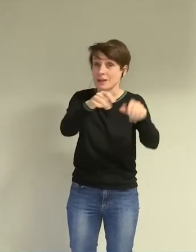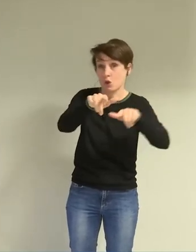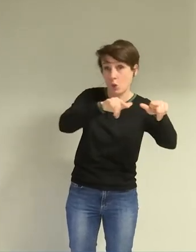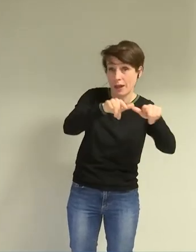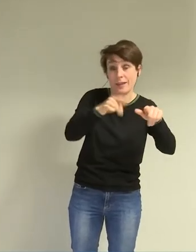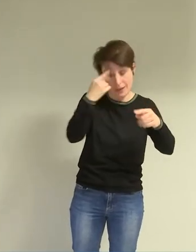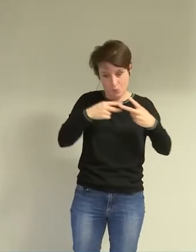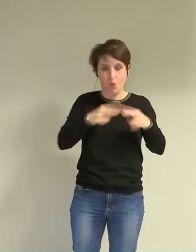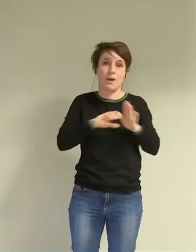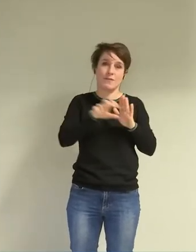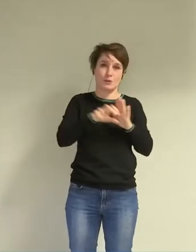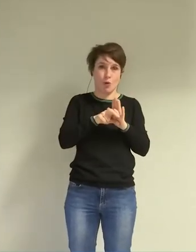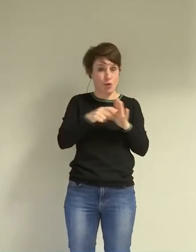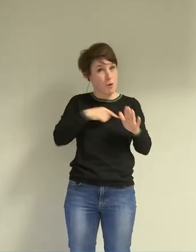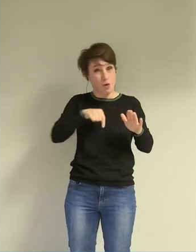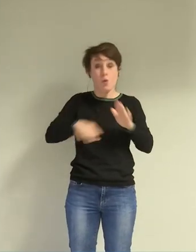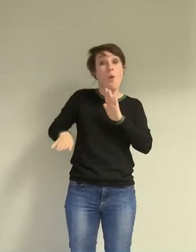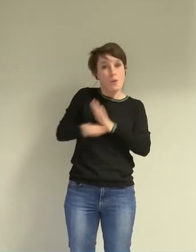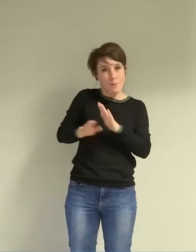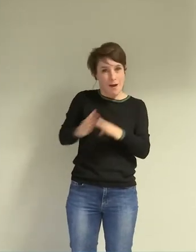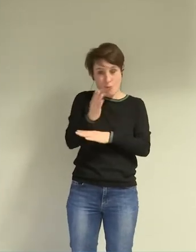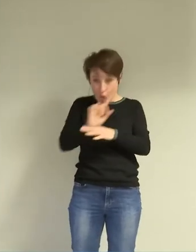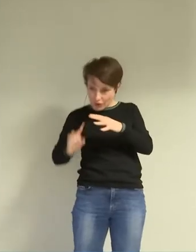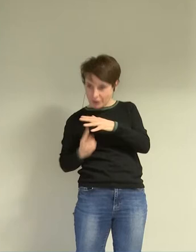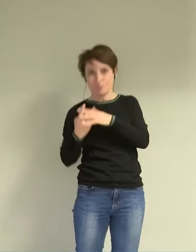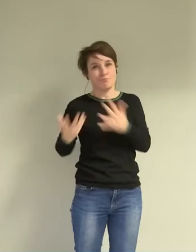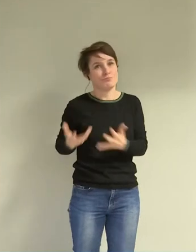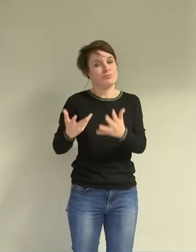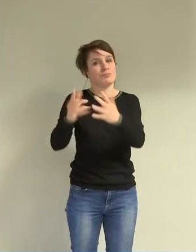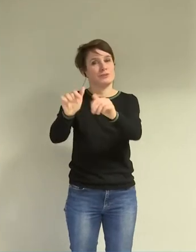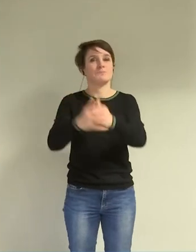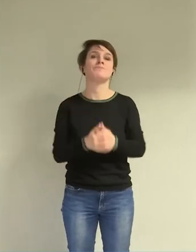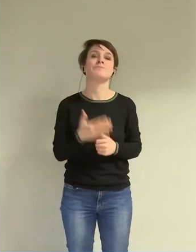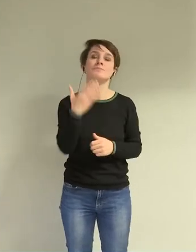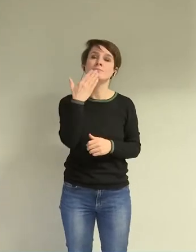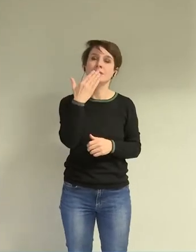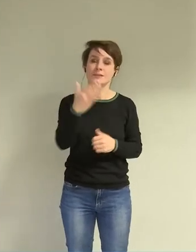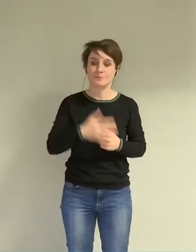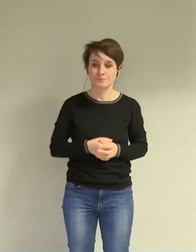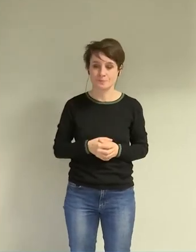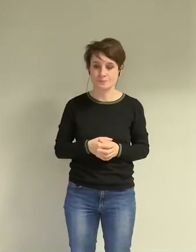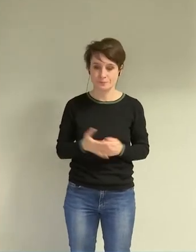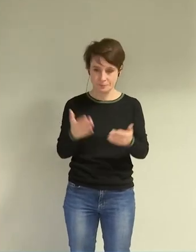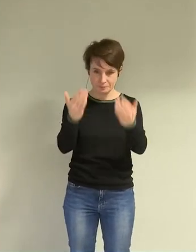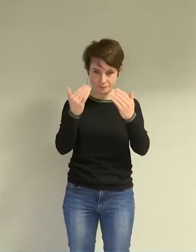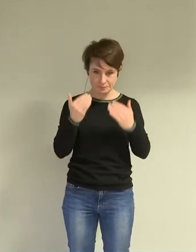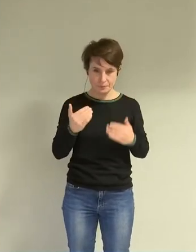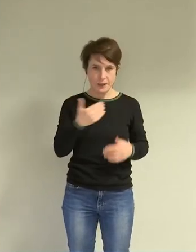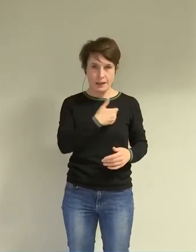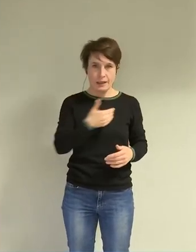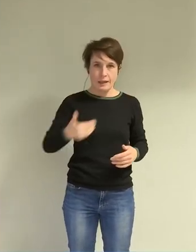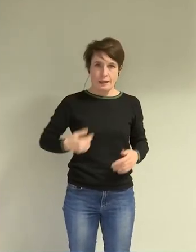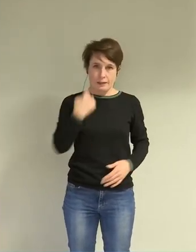je vous remercie dernière question elle et d'os et des